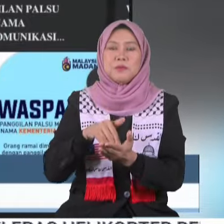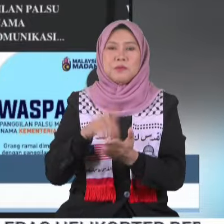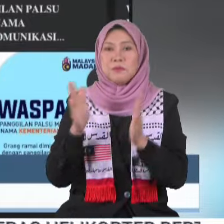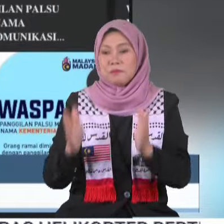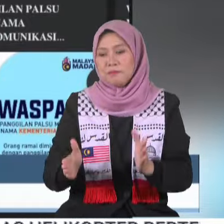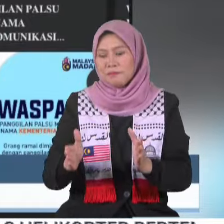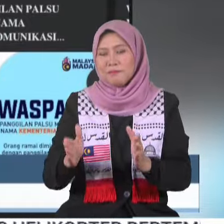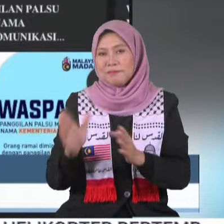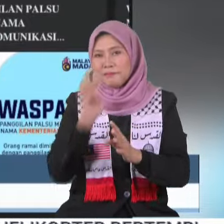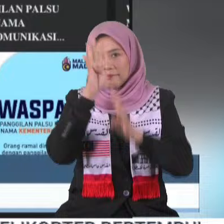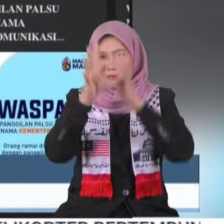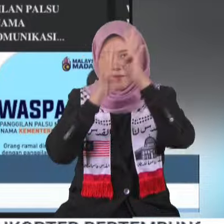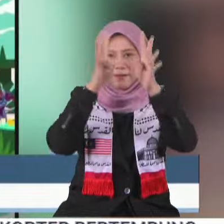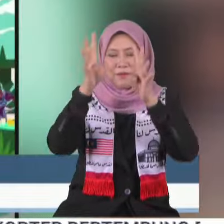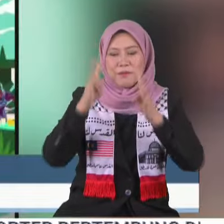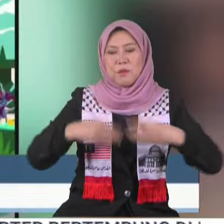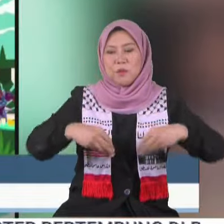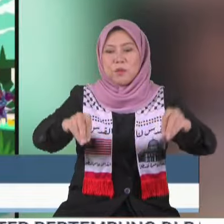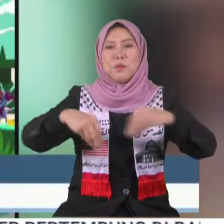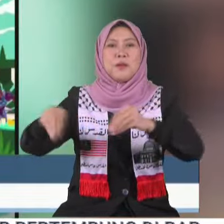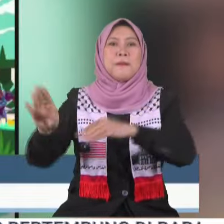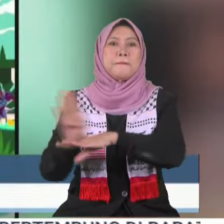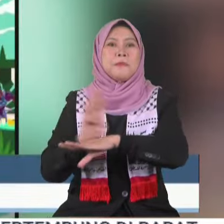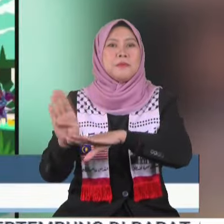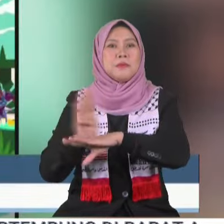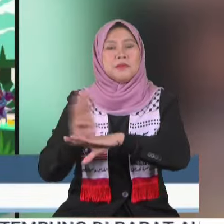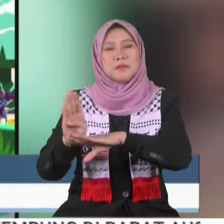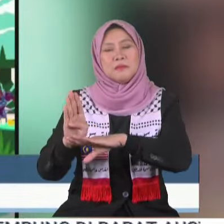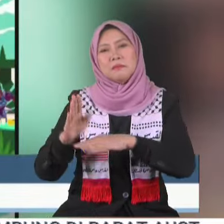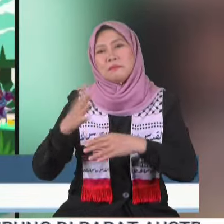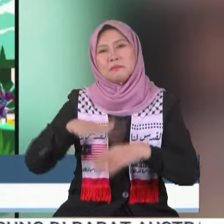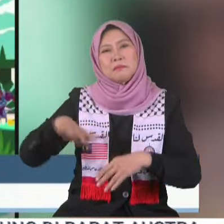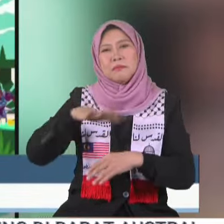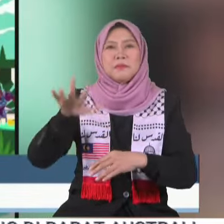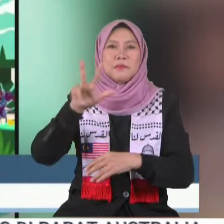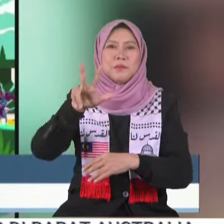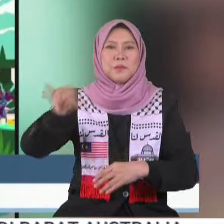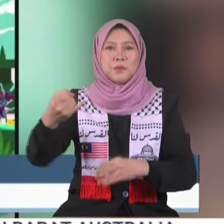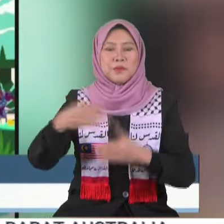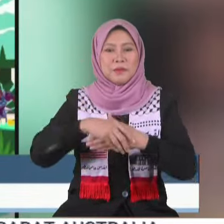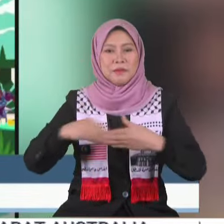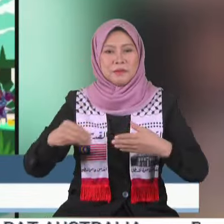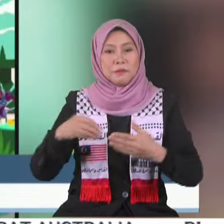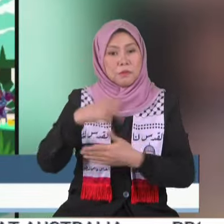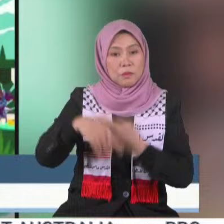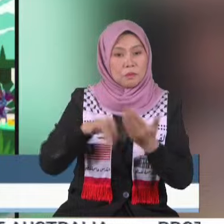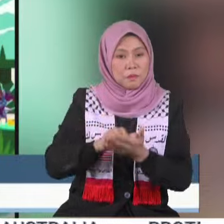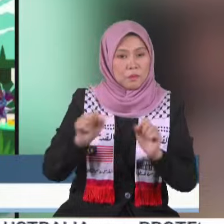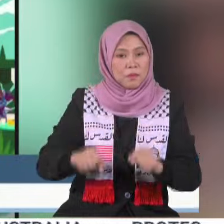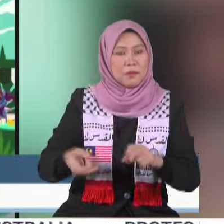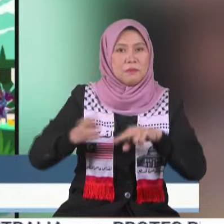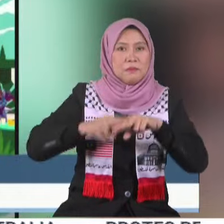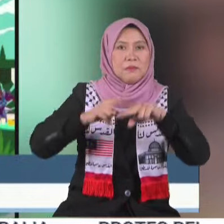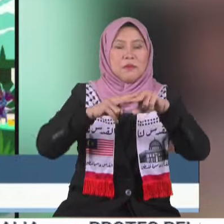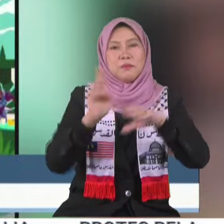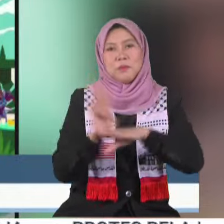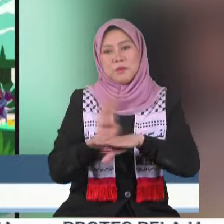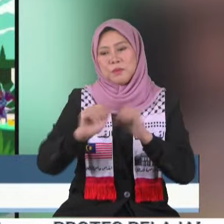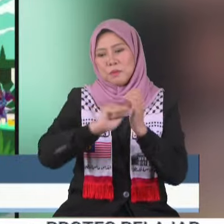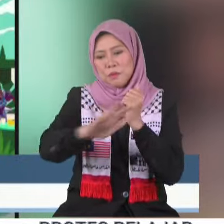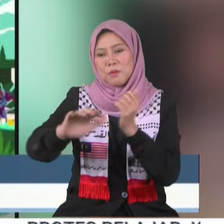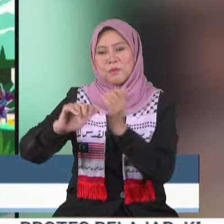kreatif tempatan serta menjana jualan usahawan kreatif mencecah RM3 juta. Inisiatif ini juga meningkatkan nilai industri